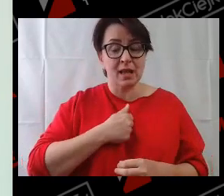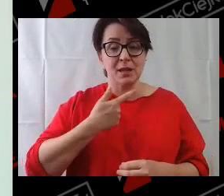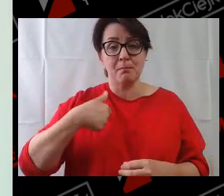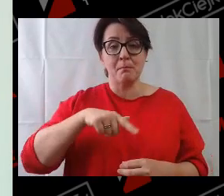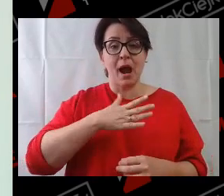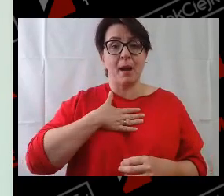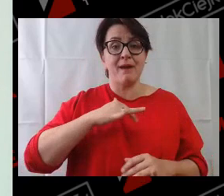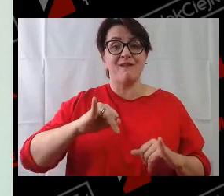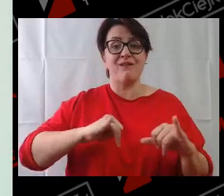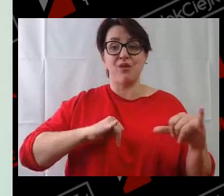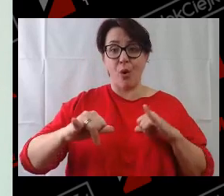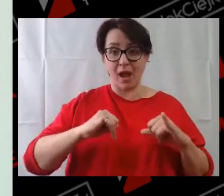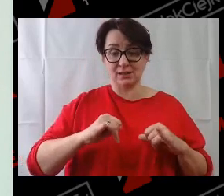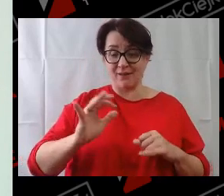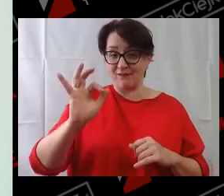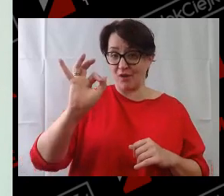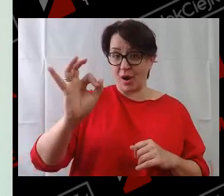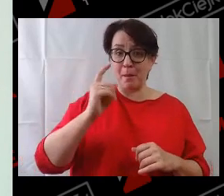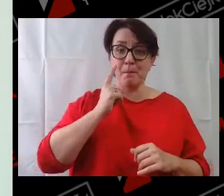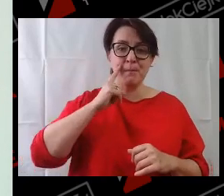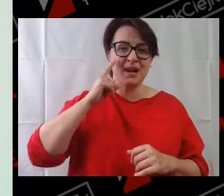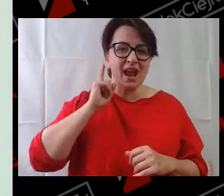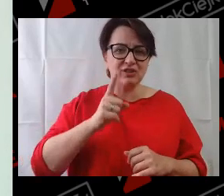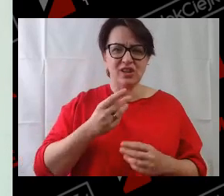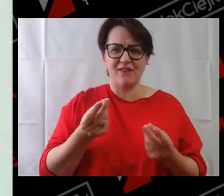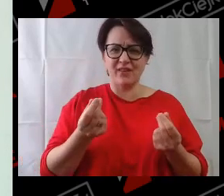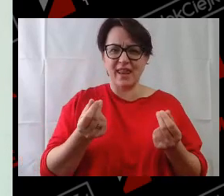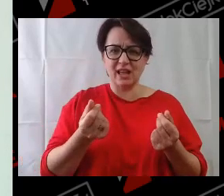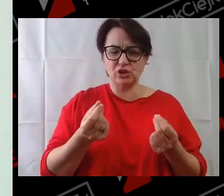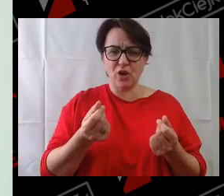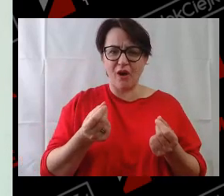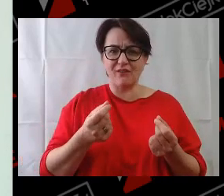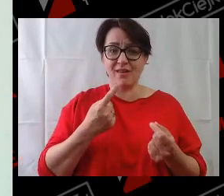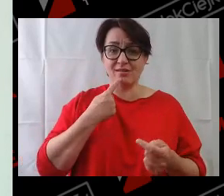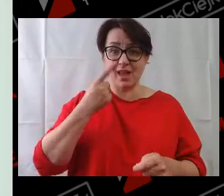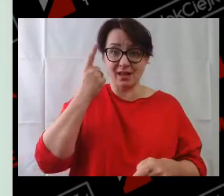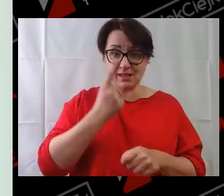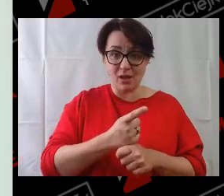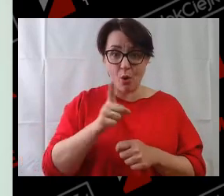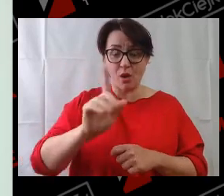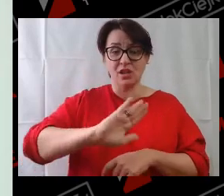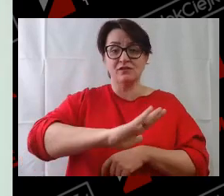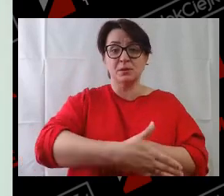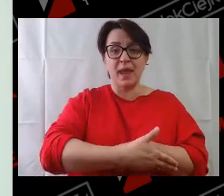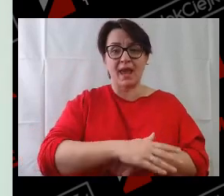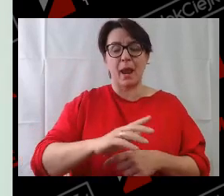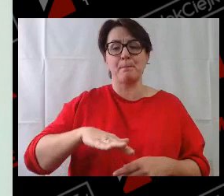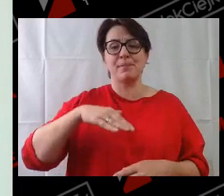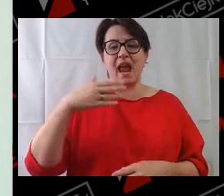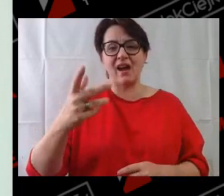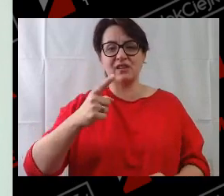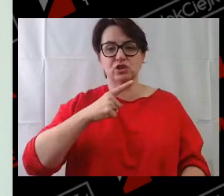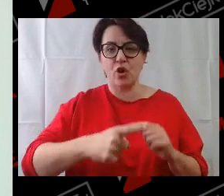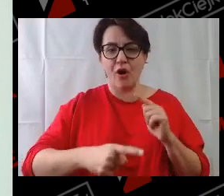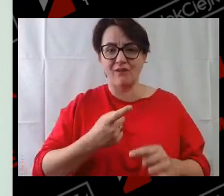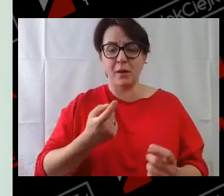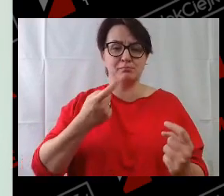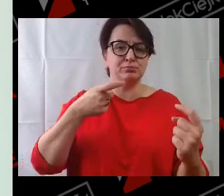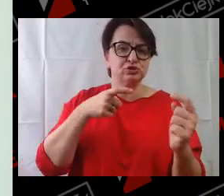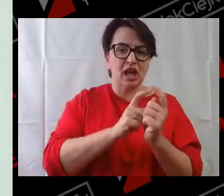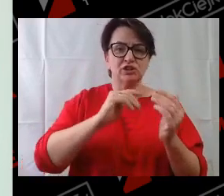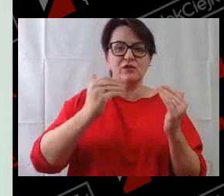prawdziwymi decyzjami finansowymi wspiera najbardziej prawicowe najbardziej anty